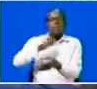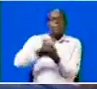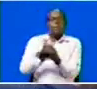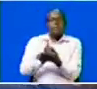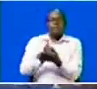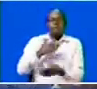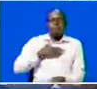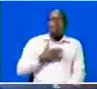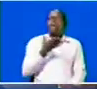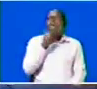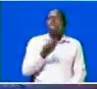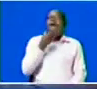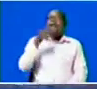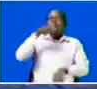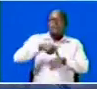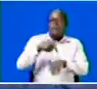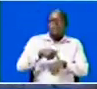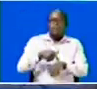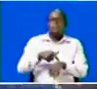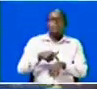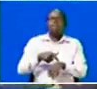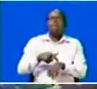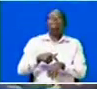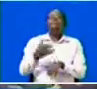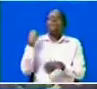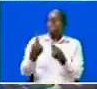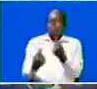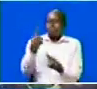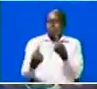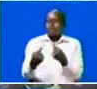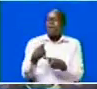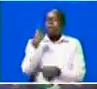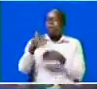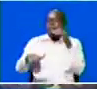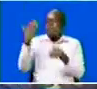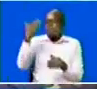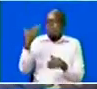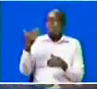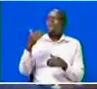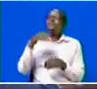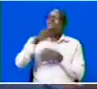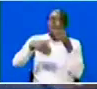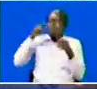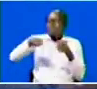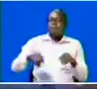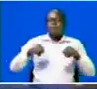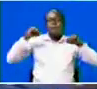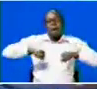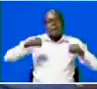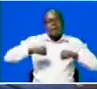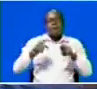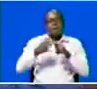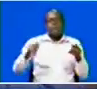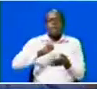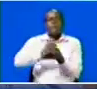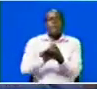baba yangu wakati alikuwa cook Moi University mpaka saa hii. Na kila mtu akubali hiyo audit ifanywe. Kila mtu kuanzia rais,